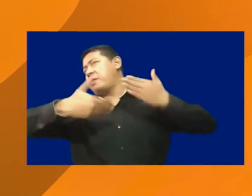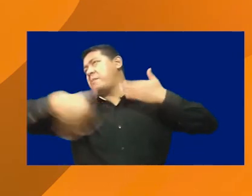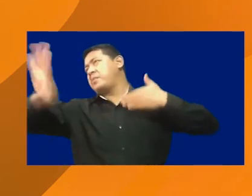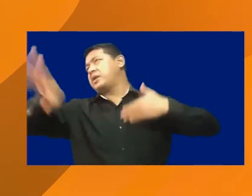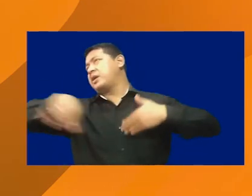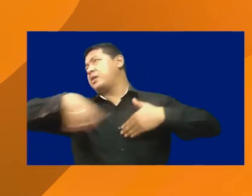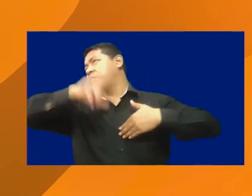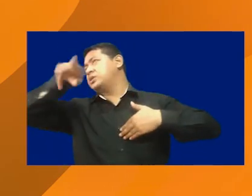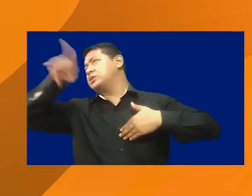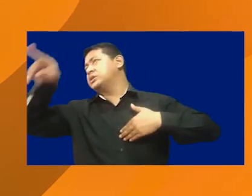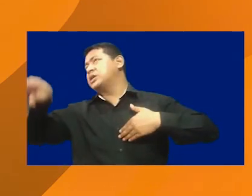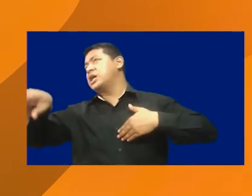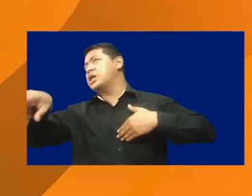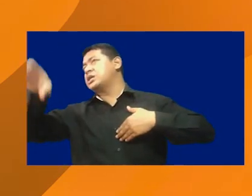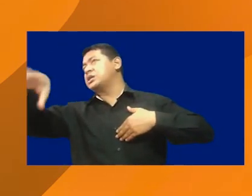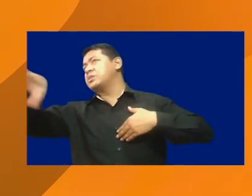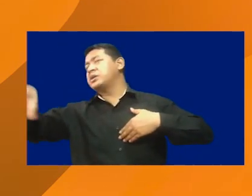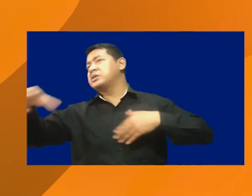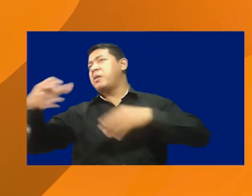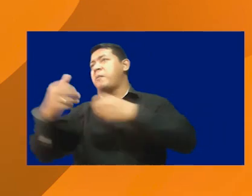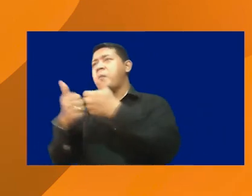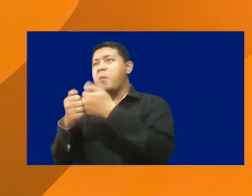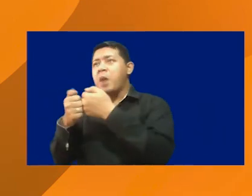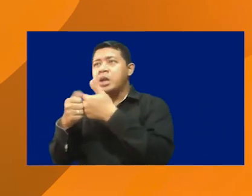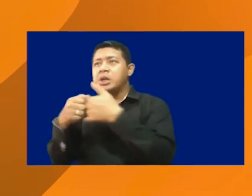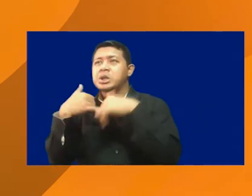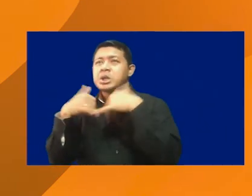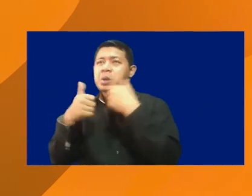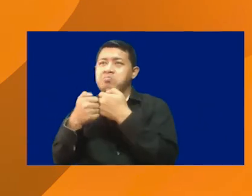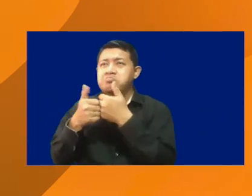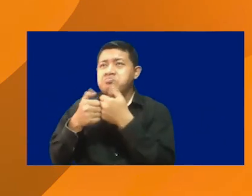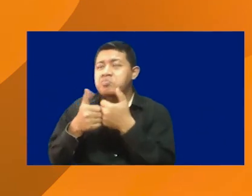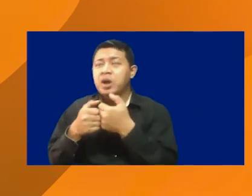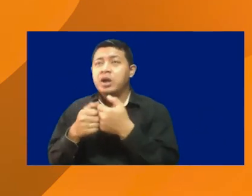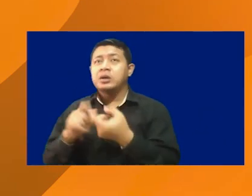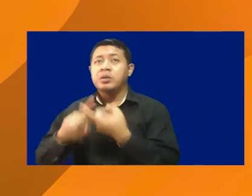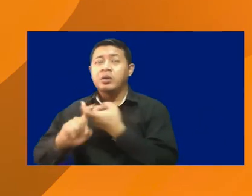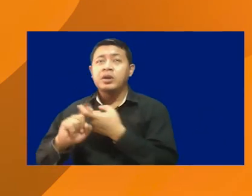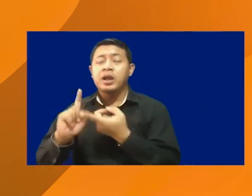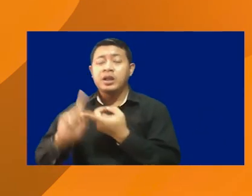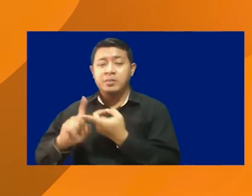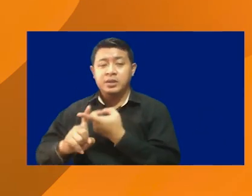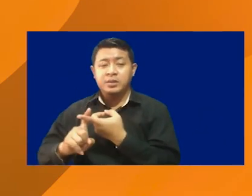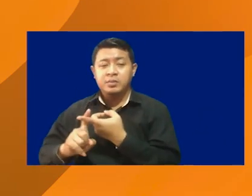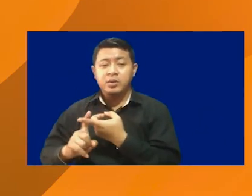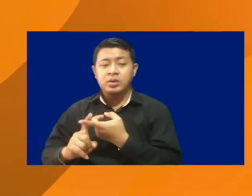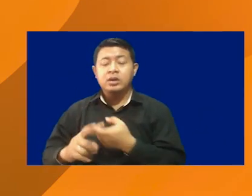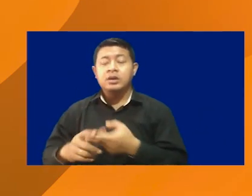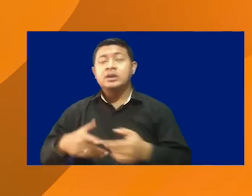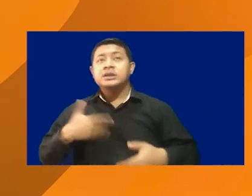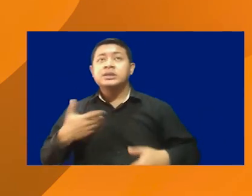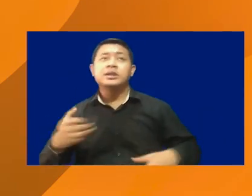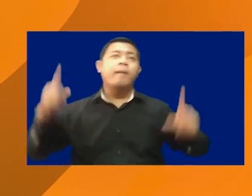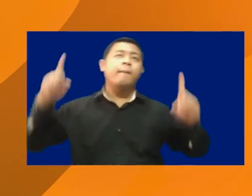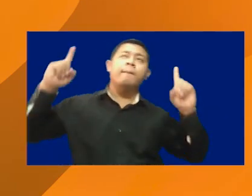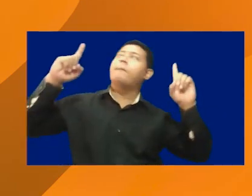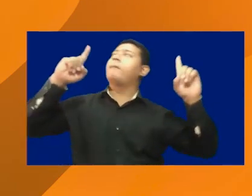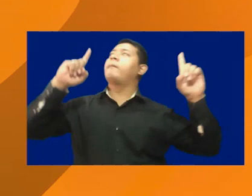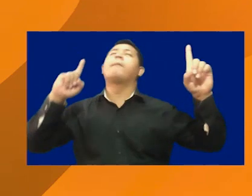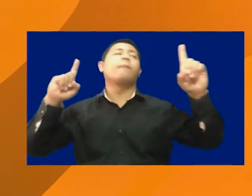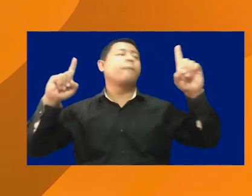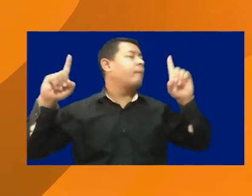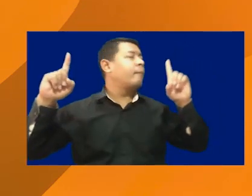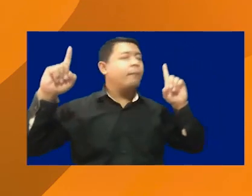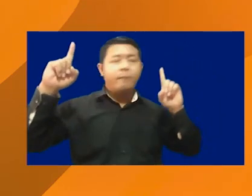saya pergi keluar mencari pelarian. Saya main game dan saya bergaul dengan teman-teman yang